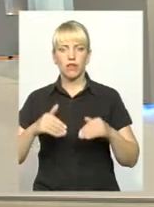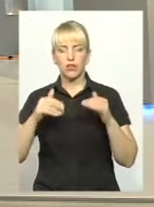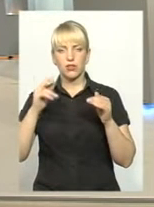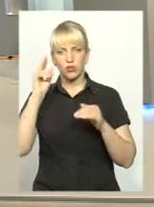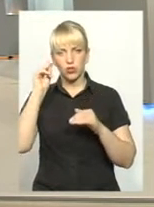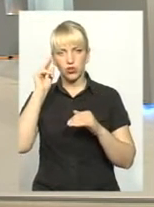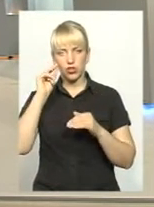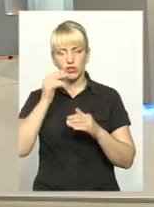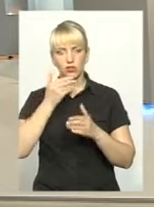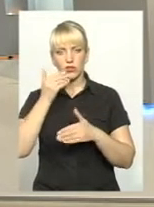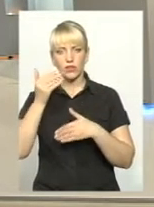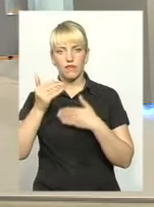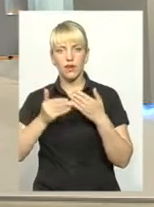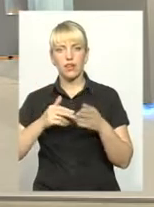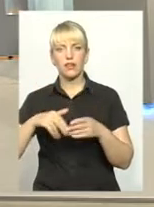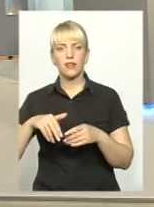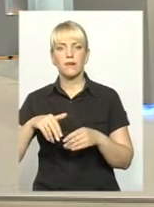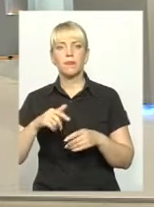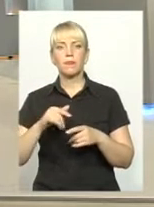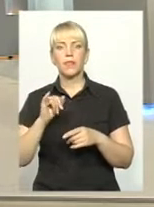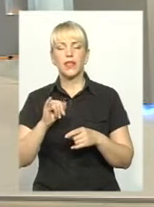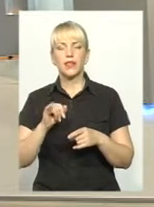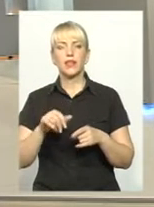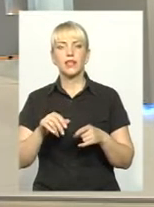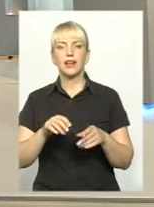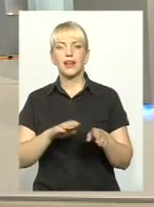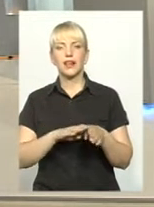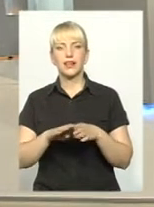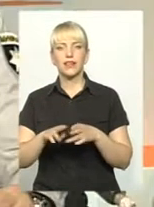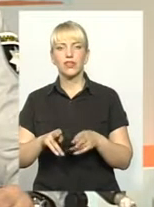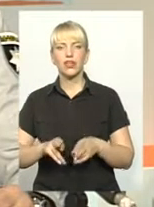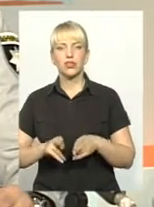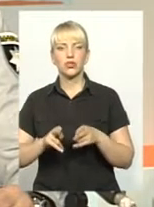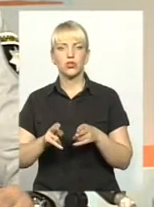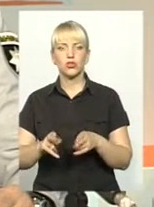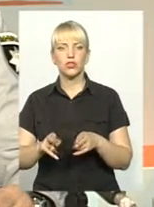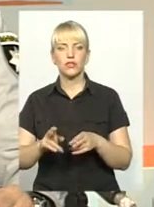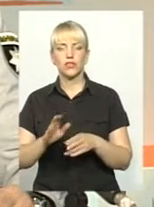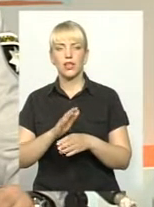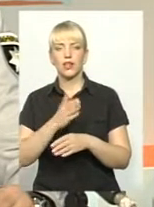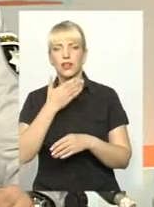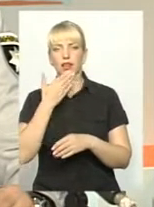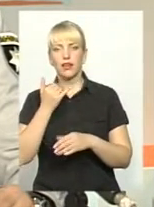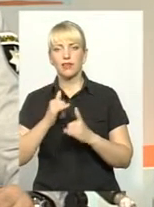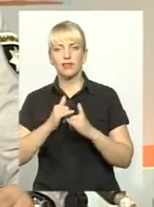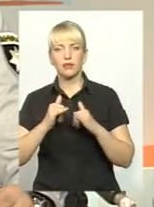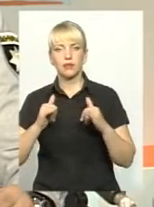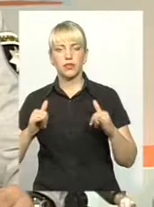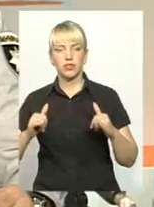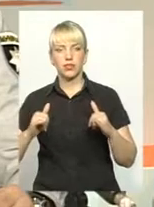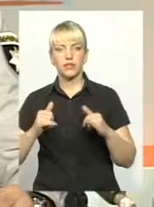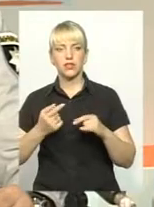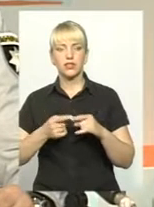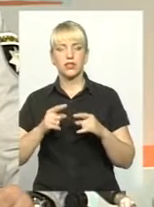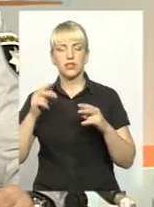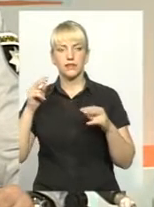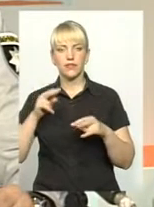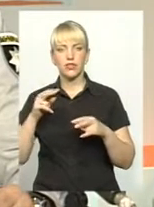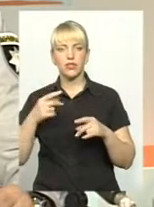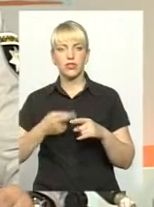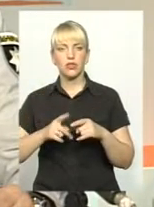звернень за допомогою до нас. При цьому рівень злочинності не збільшився, Це є свідченням того,